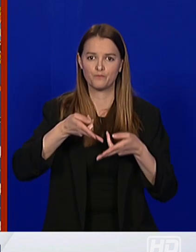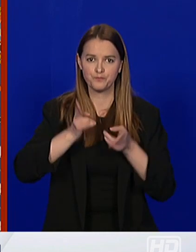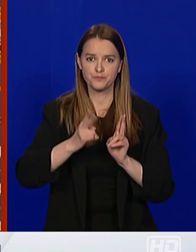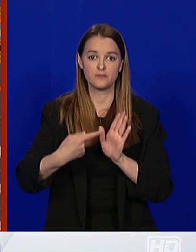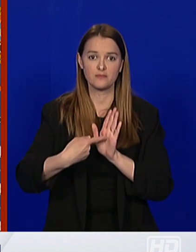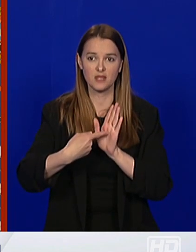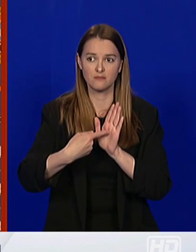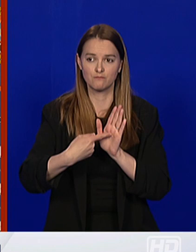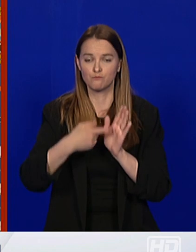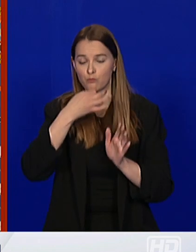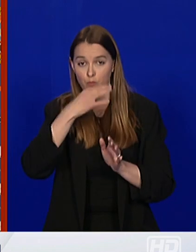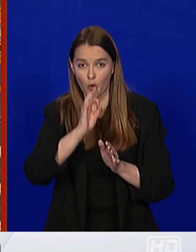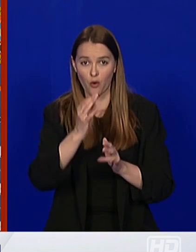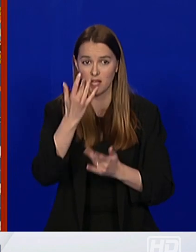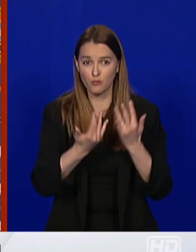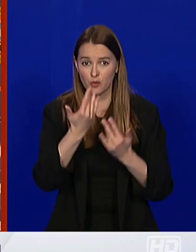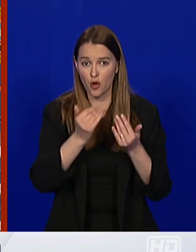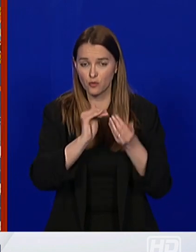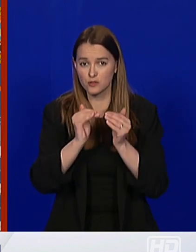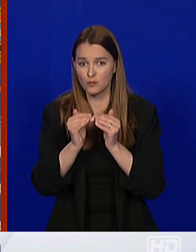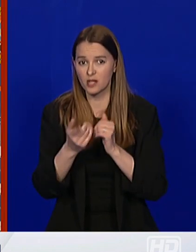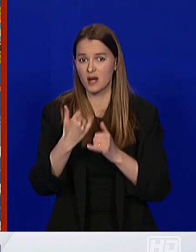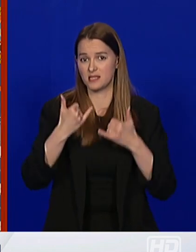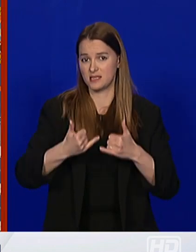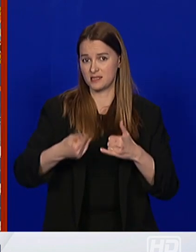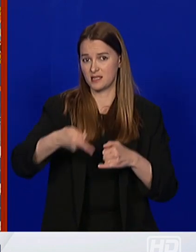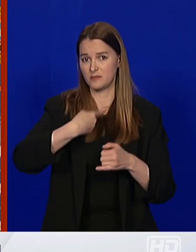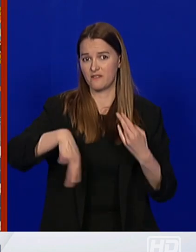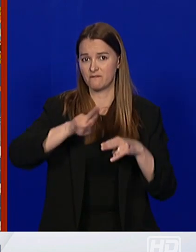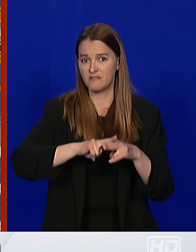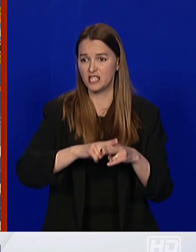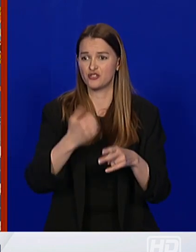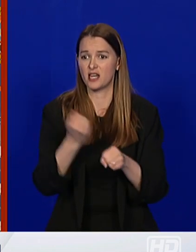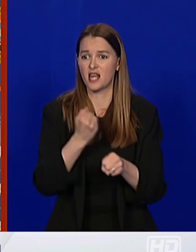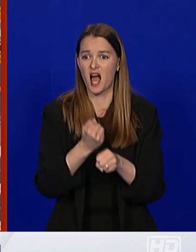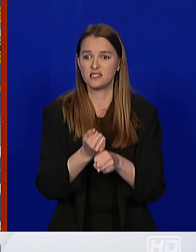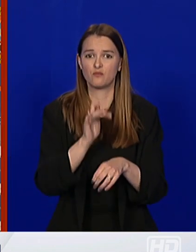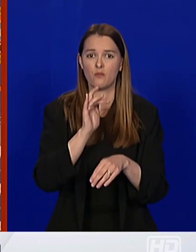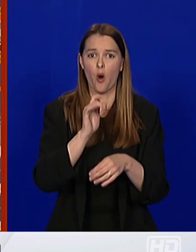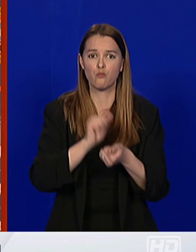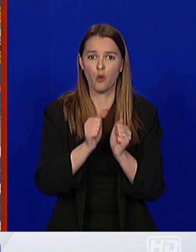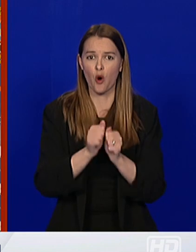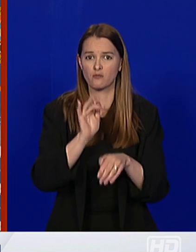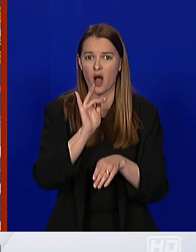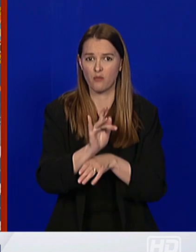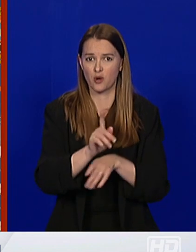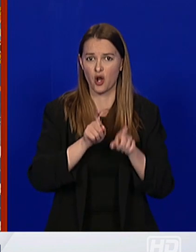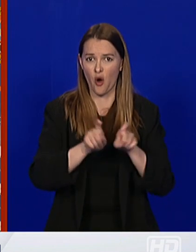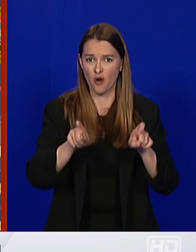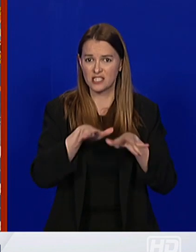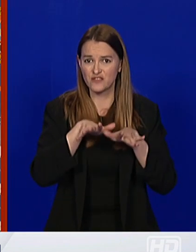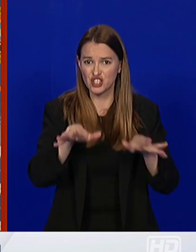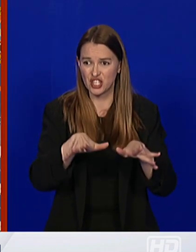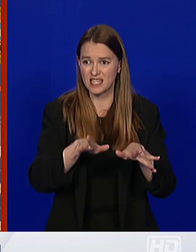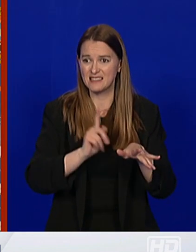statistiku, međutim u ovom trenutku moram reći da se više bavimo mjerama i borbom protiv epidemije nego samom statistikom i